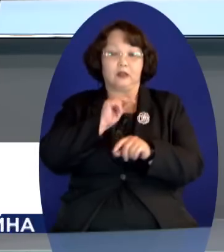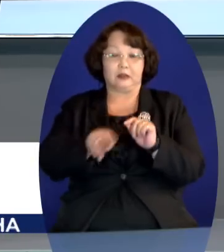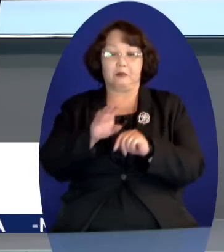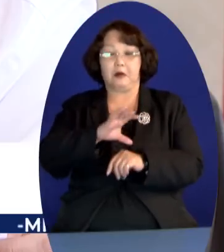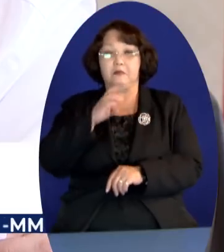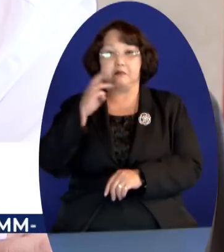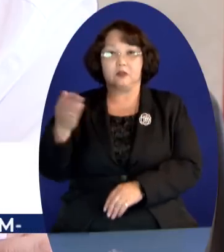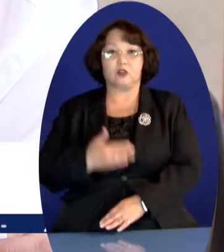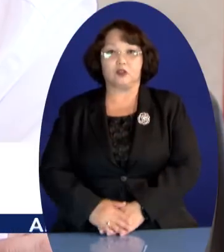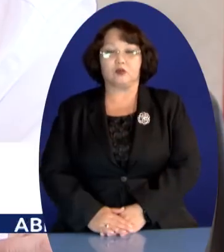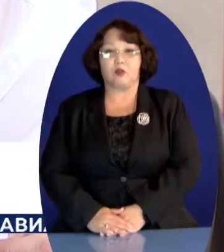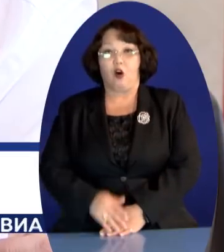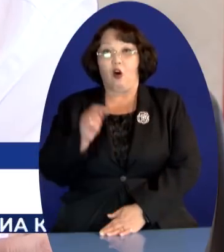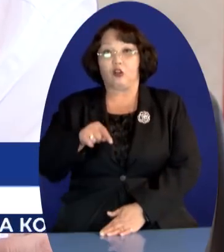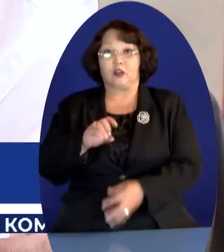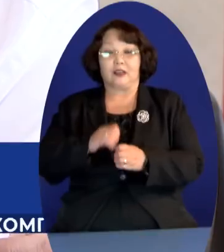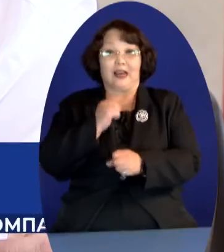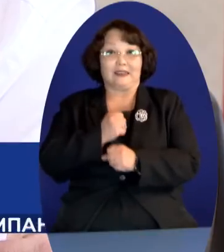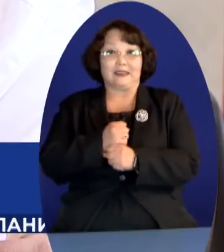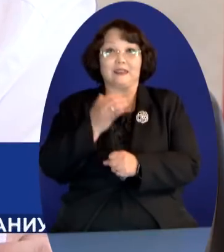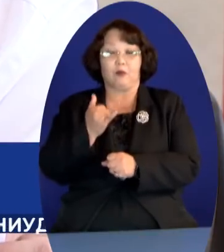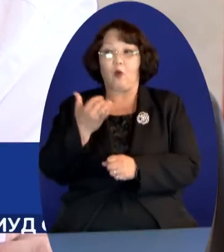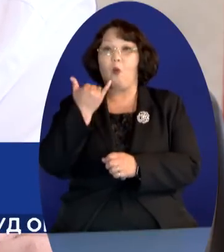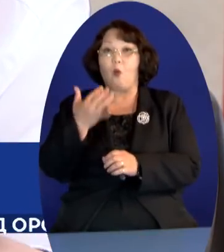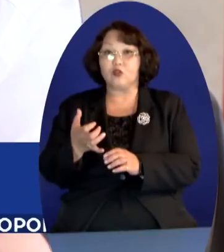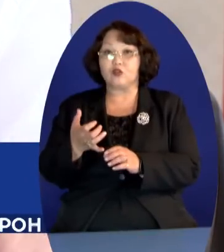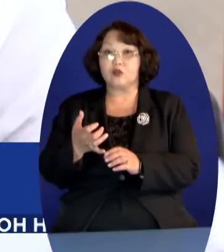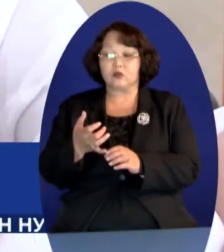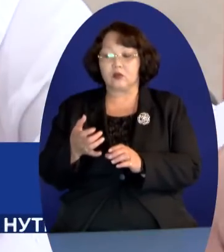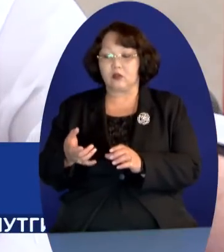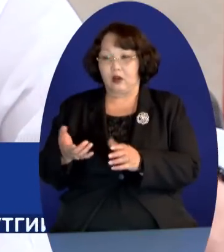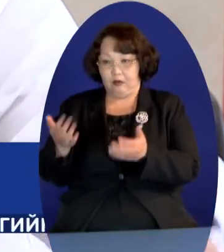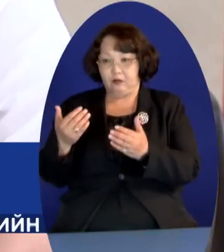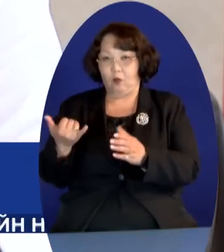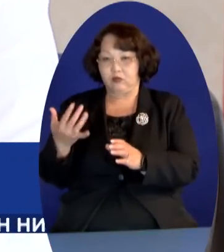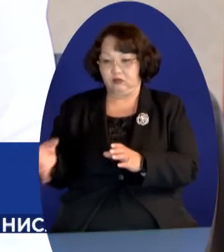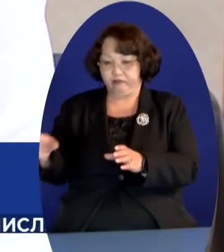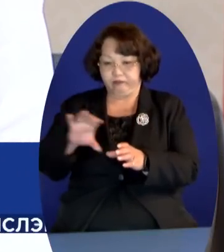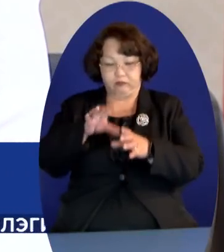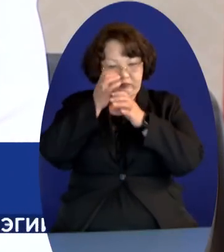бидэнд өглөө. Одоо хийж байгаа ажил нь гэх юм бол уснаас нь дээж аваа явж байна. За мөн